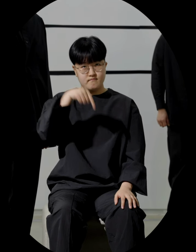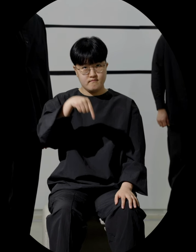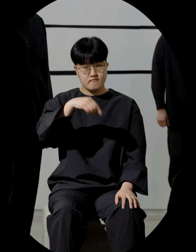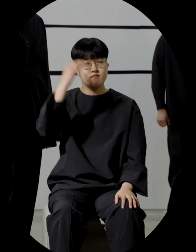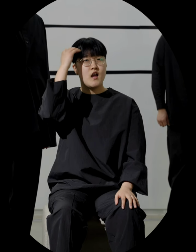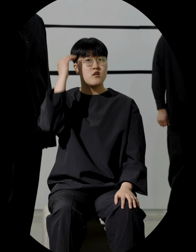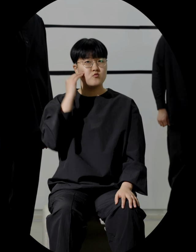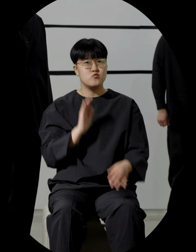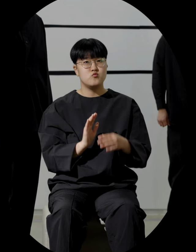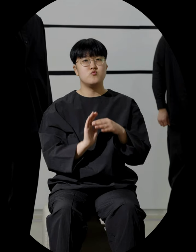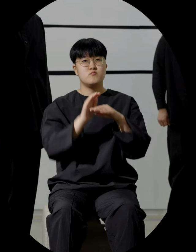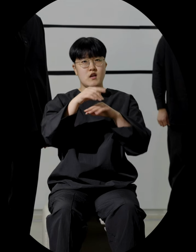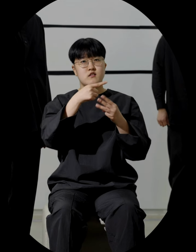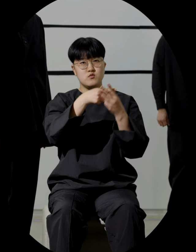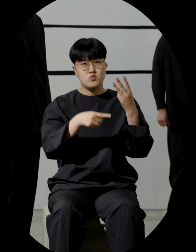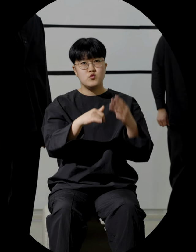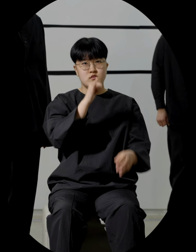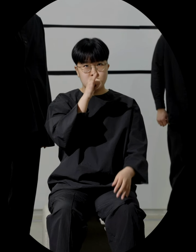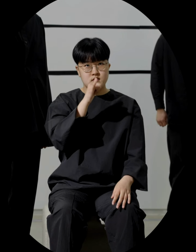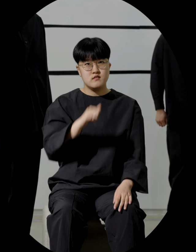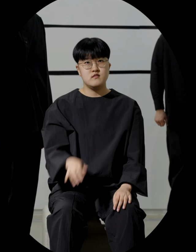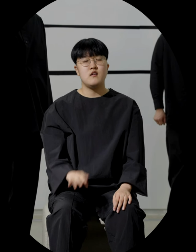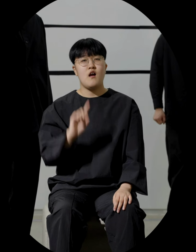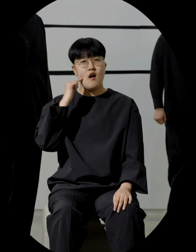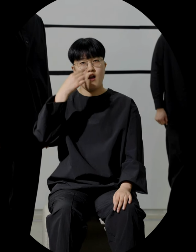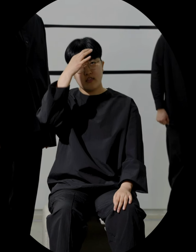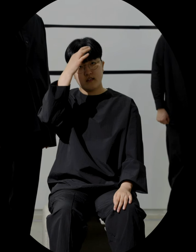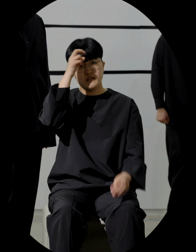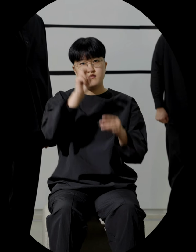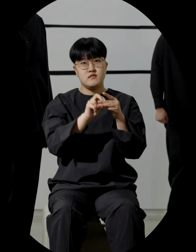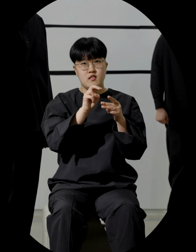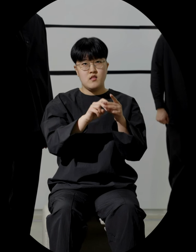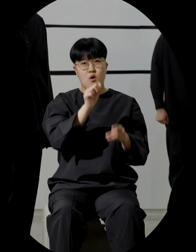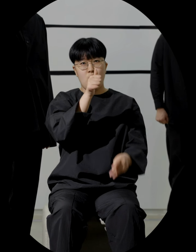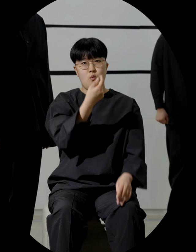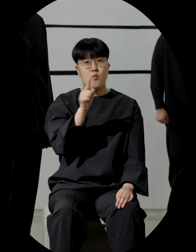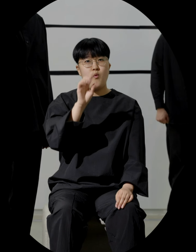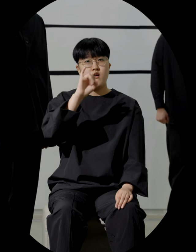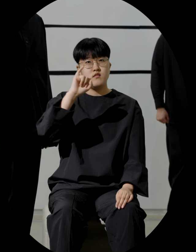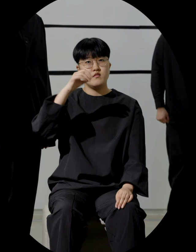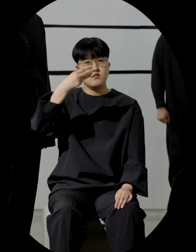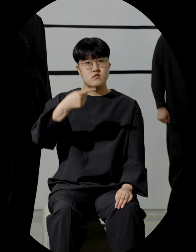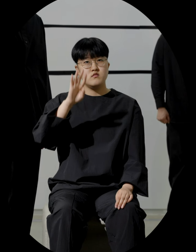이곳은 대한민국 파주에 있는 아트센터 화이트 블럭입니다.